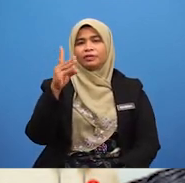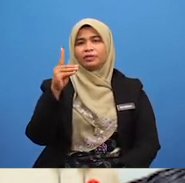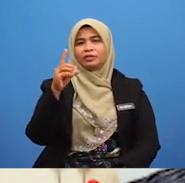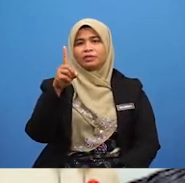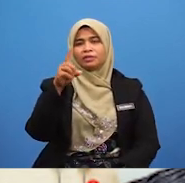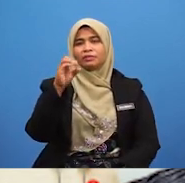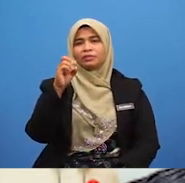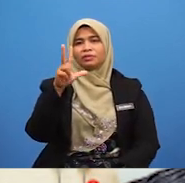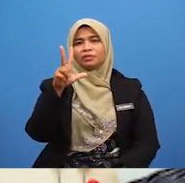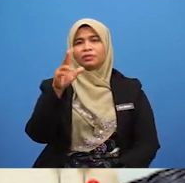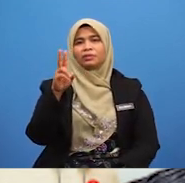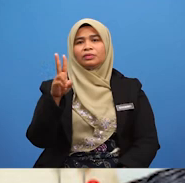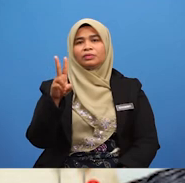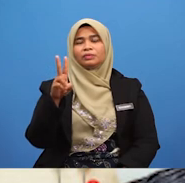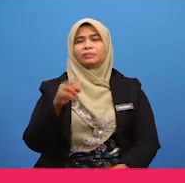HFD1032 Night Dress.